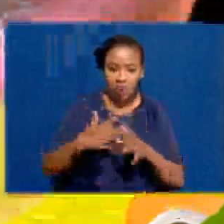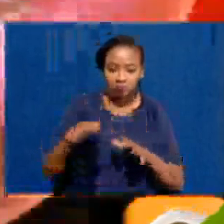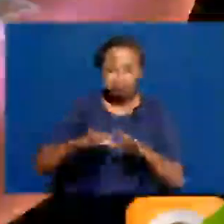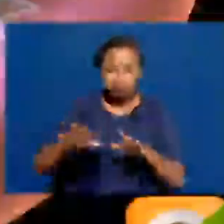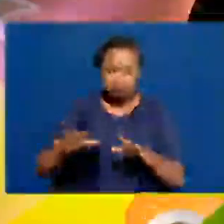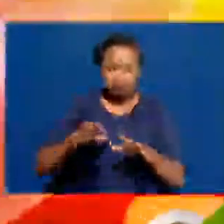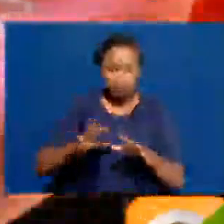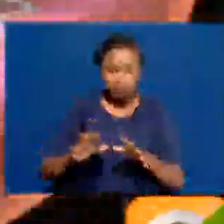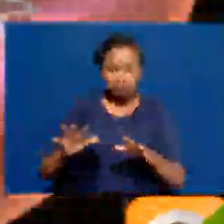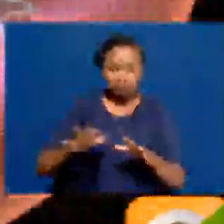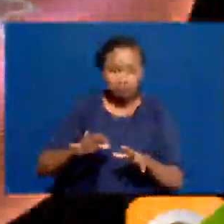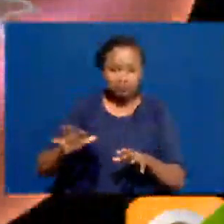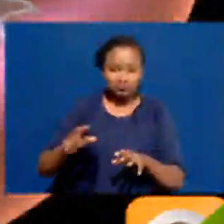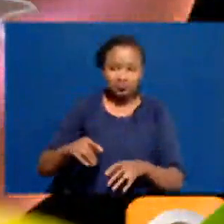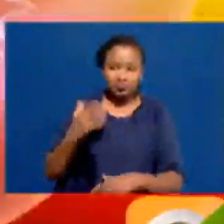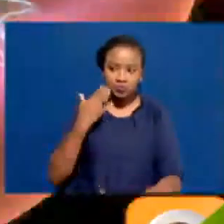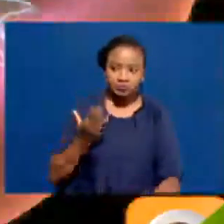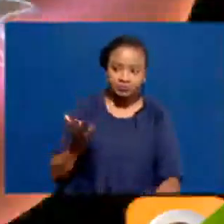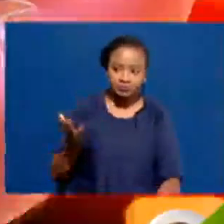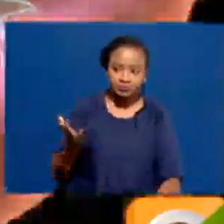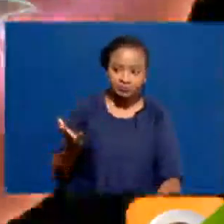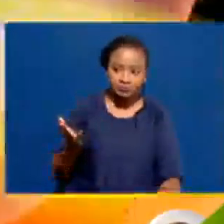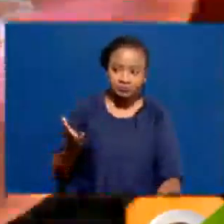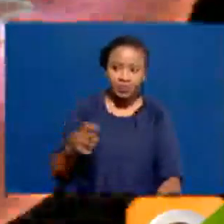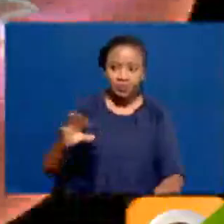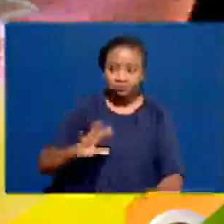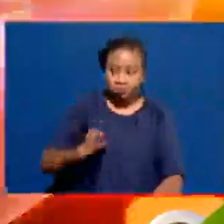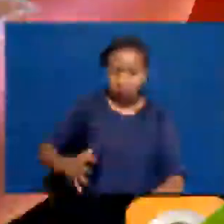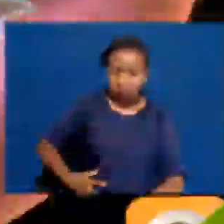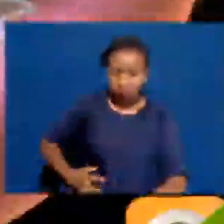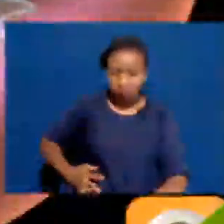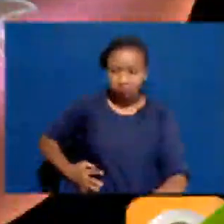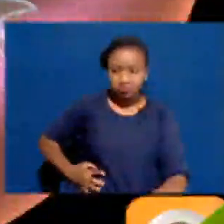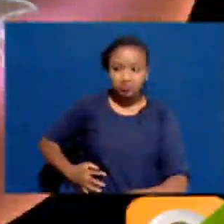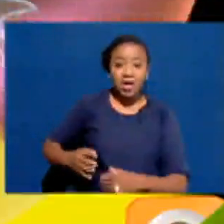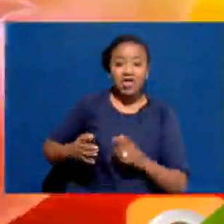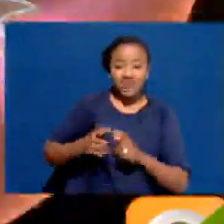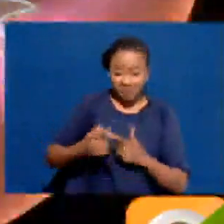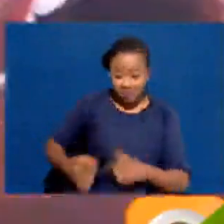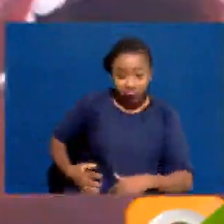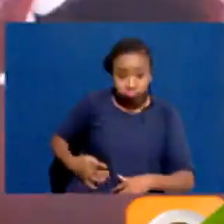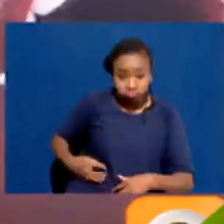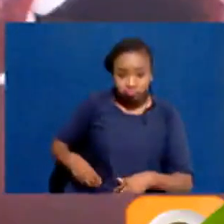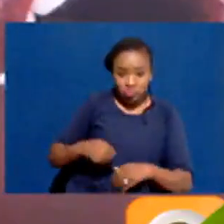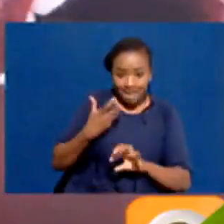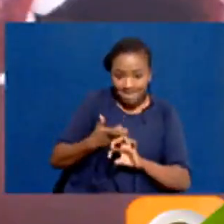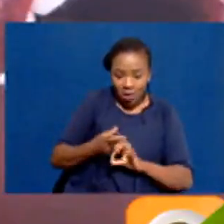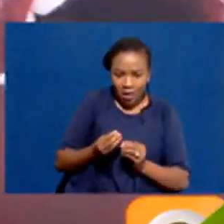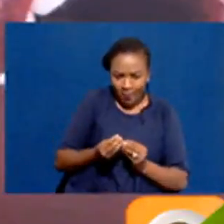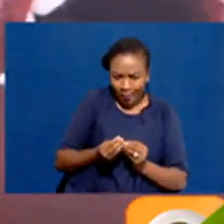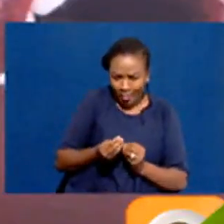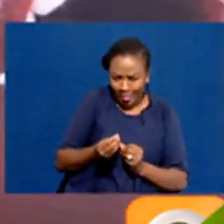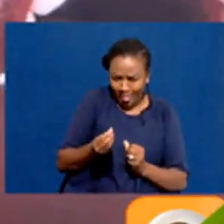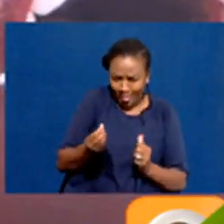ukitumia ultrasound unaelekeza yale mawimbi kwenye lile jiwe ukijaribu kulivunja ili